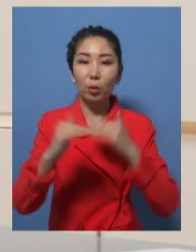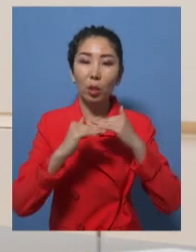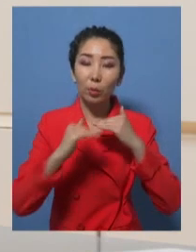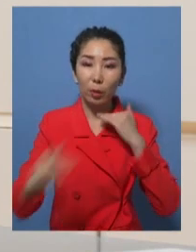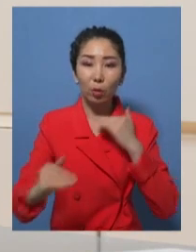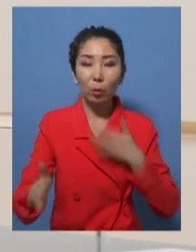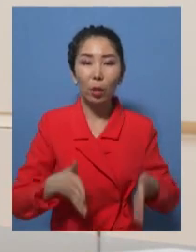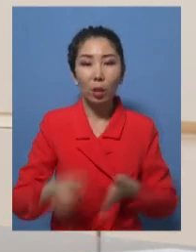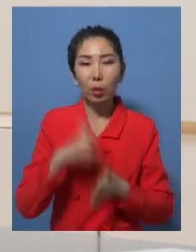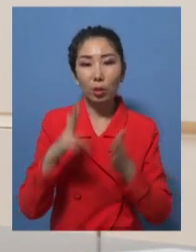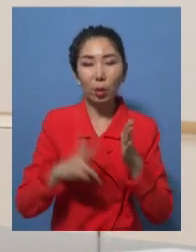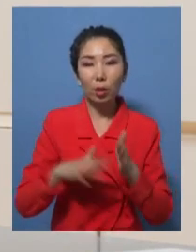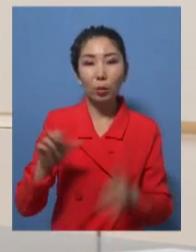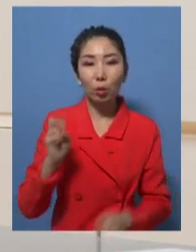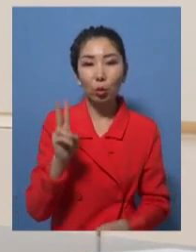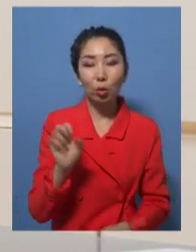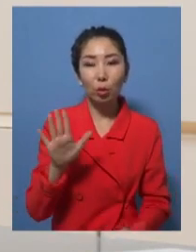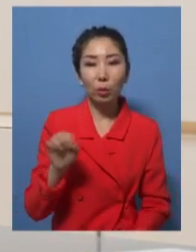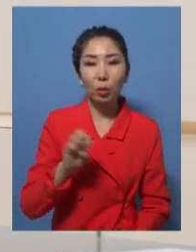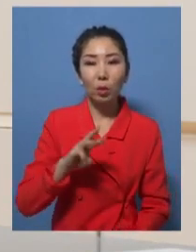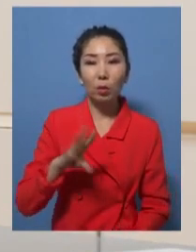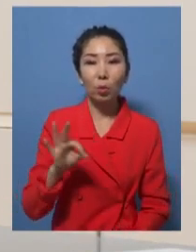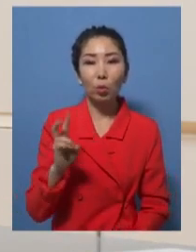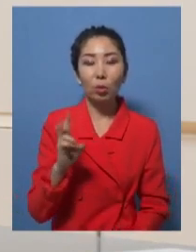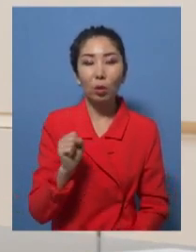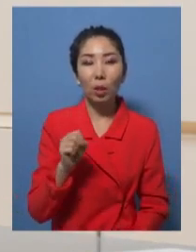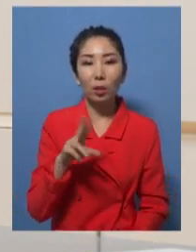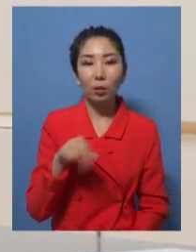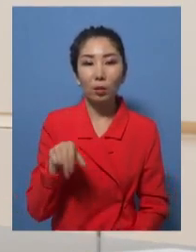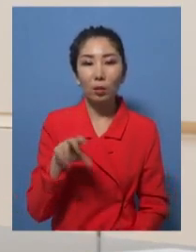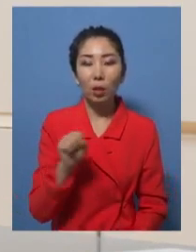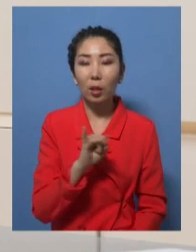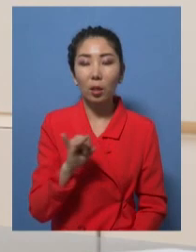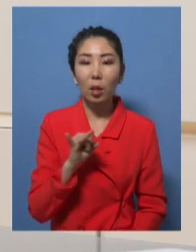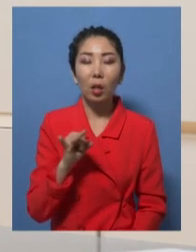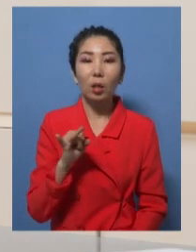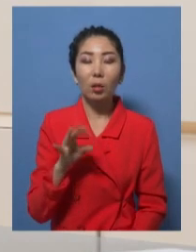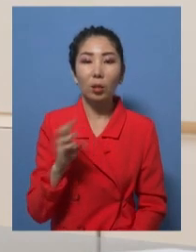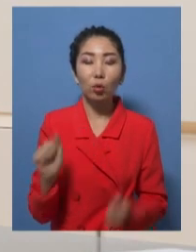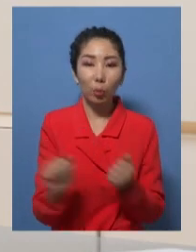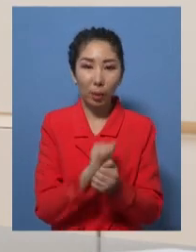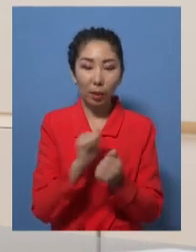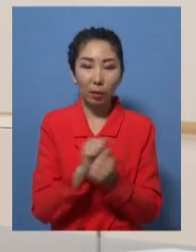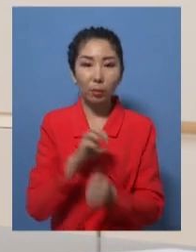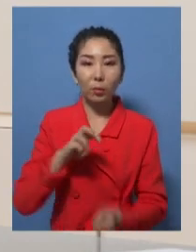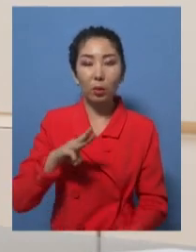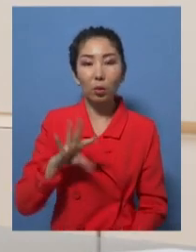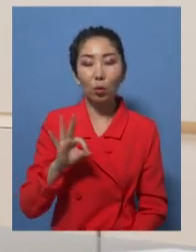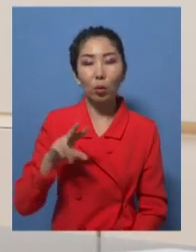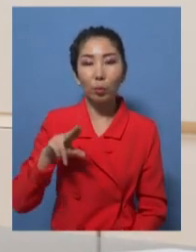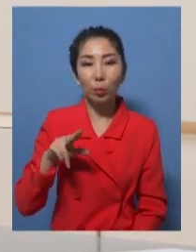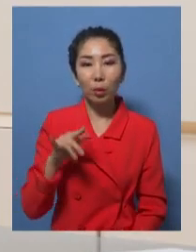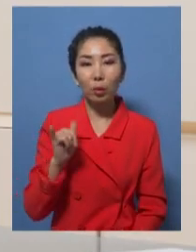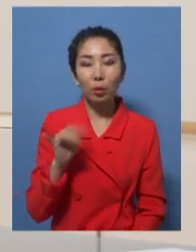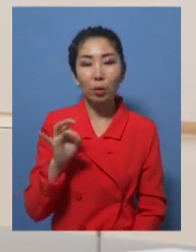Соған 8200 тоннадай топырақ алған рұқсатсыз. Рұқсатсыз топырақ алған, соны біздер